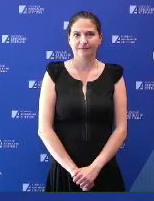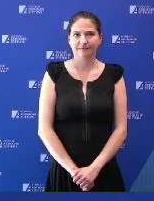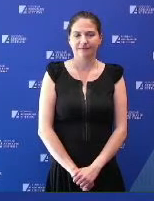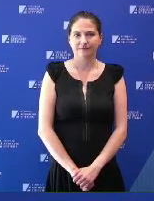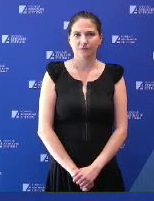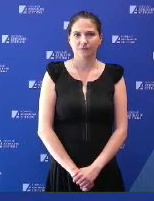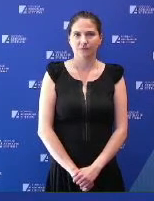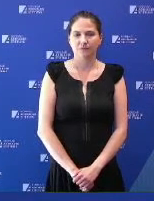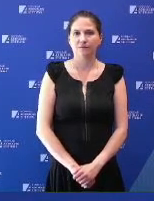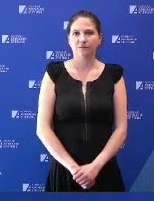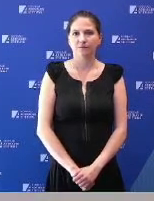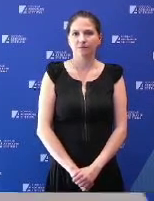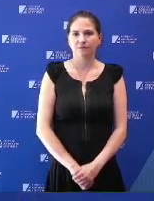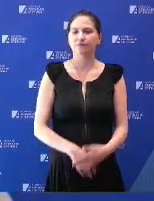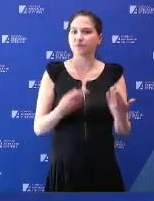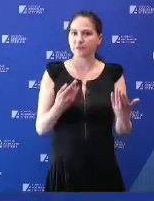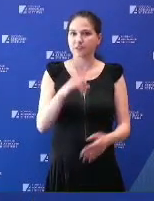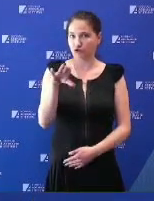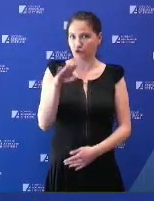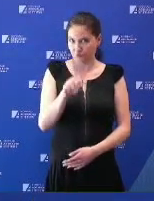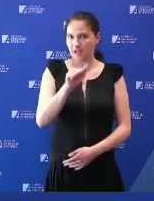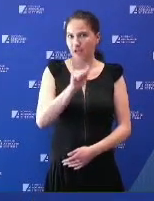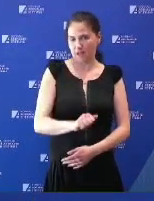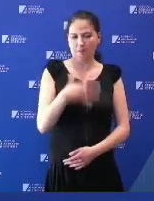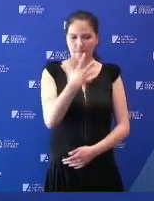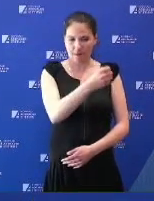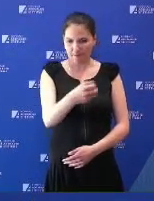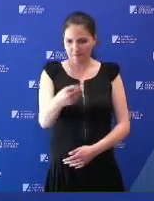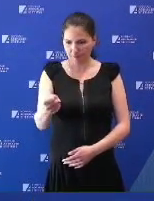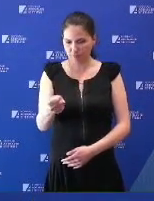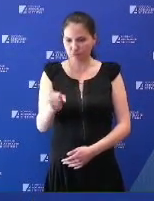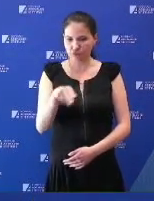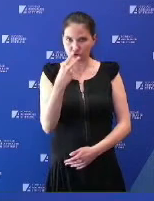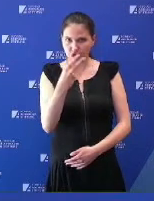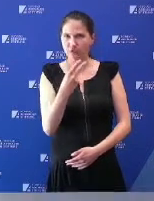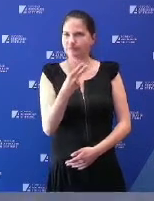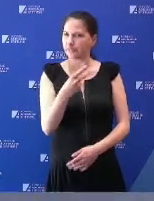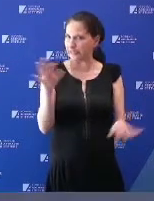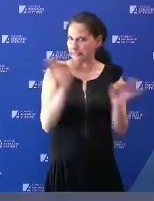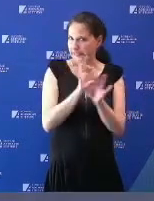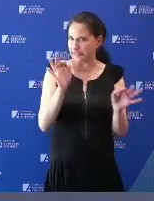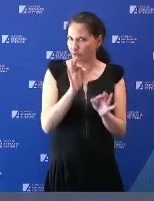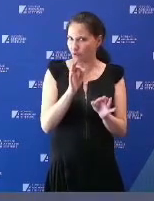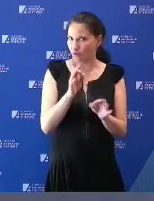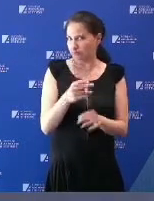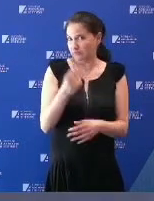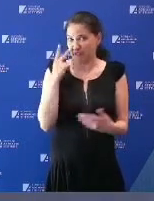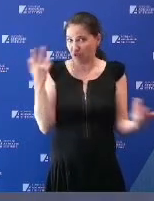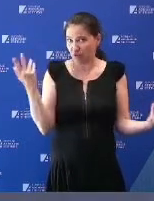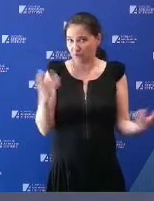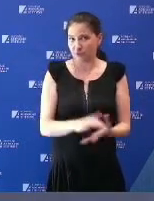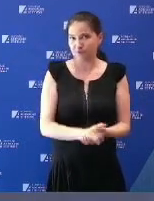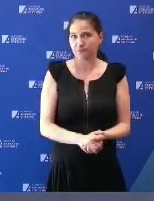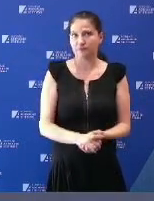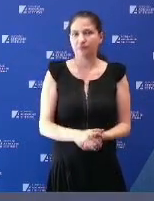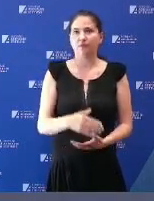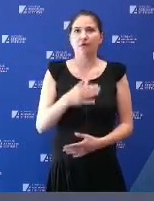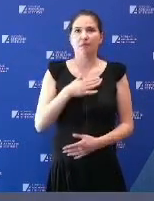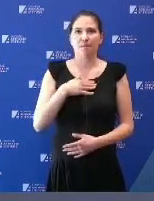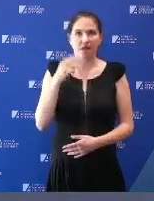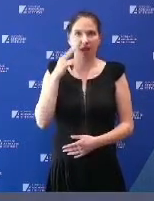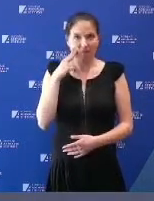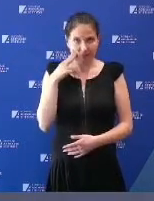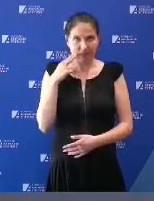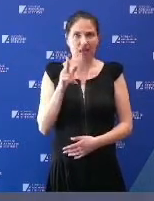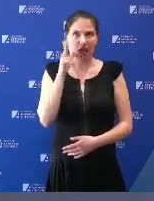wir können diese Jobs identifizieren, um zu sehen, wie riskant sie sind. Ich heiße Galvin Goh, ich komme